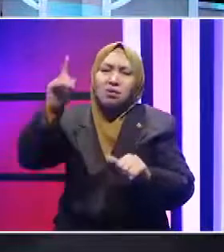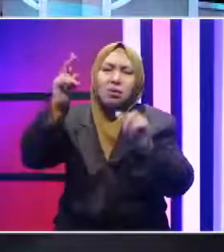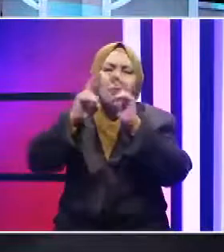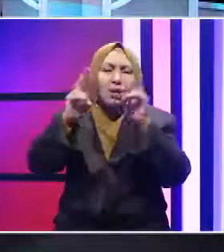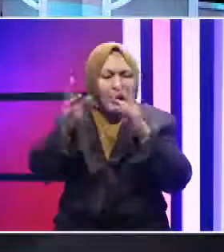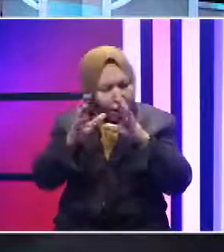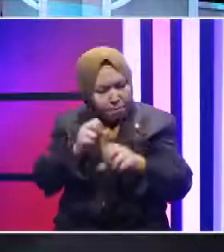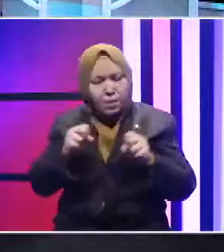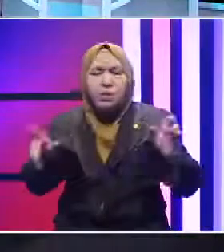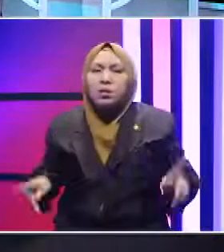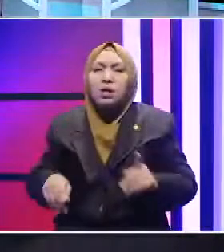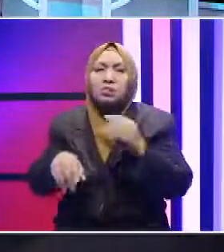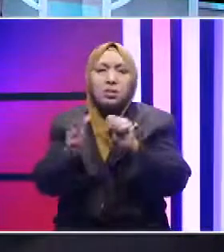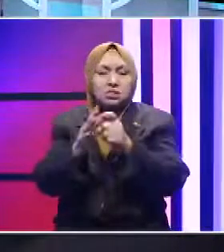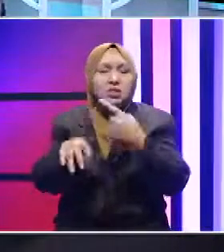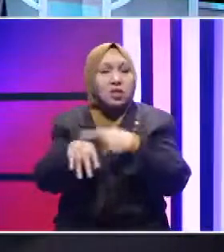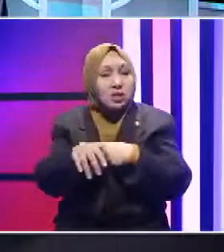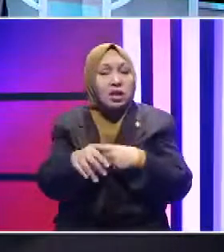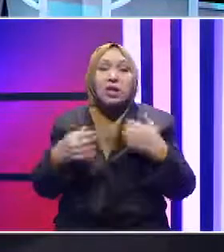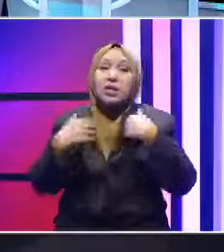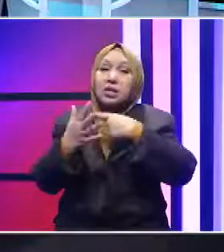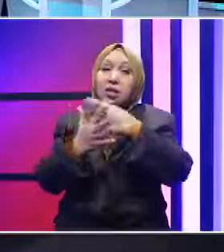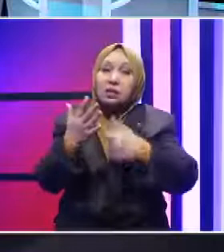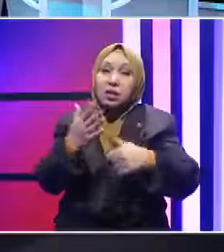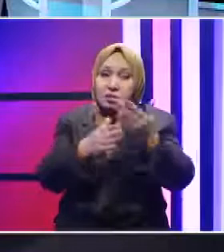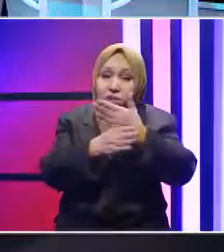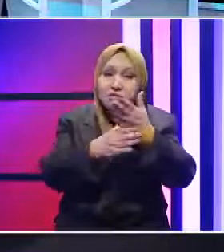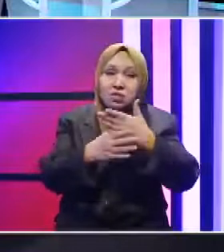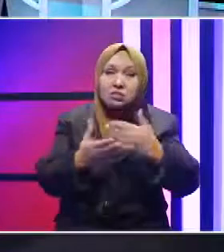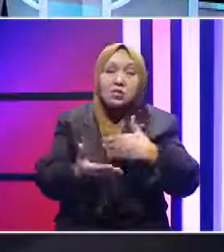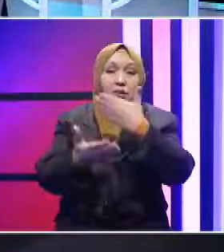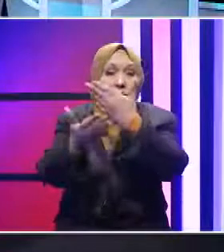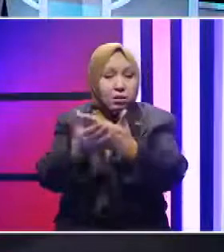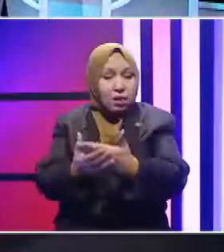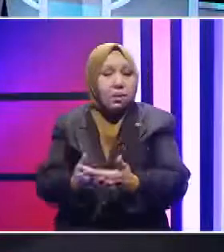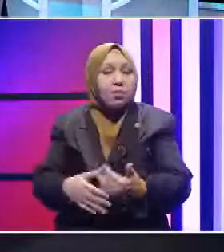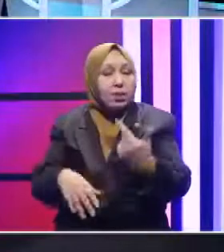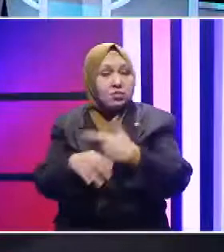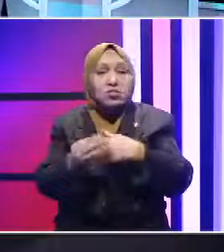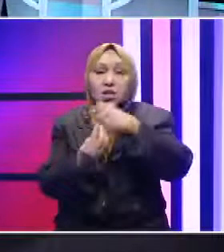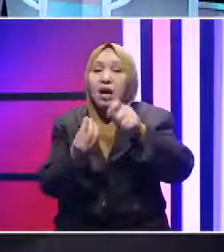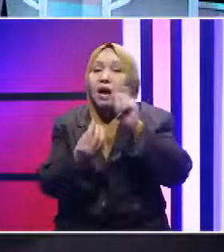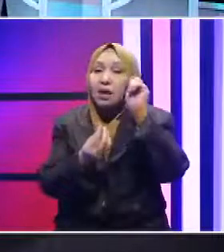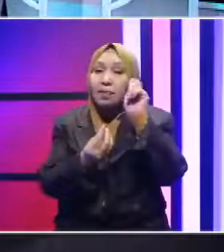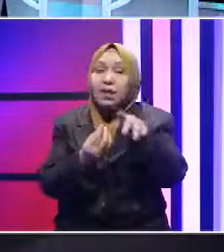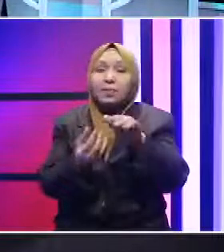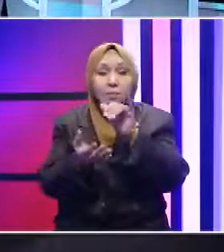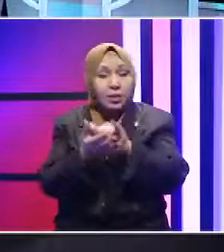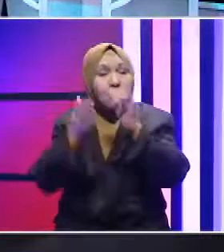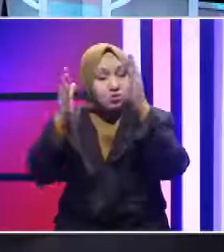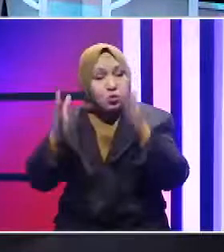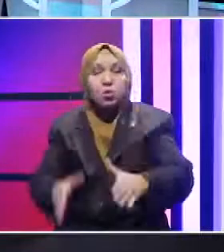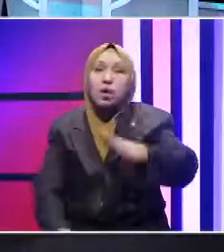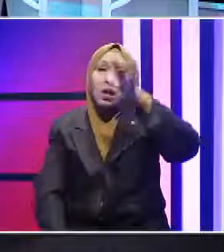Ambillah peluang saat ini. Dan saya tertarik ada antara perkongsian yang disampaikan oleh Abdul Safas ketika haji, kan. Ya, betul, kan? Bahawa seorang